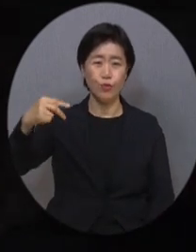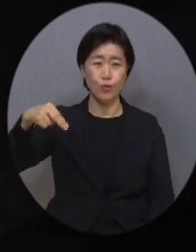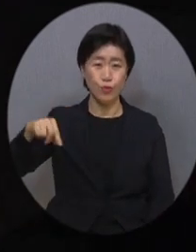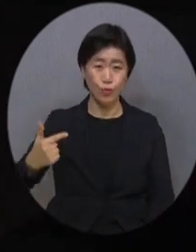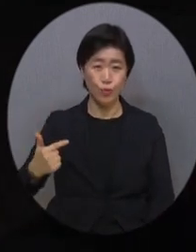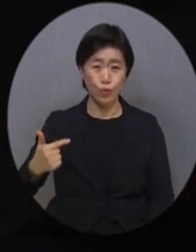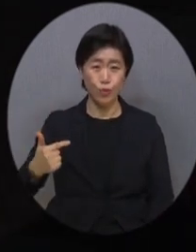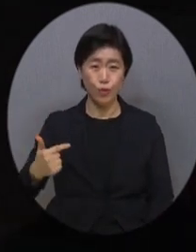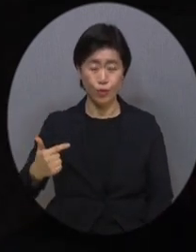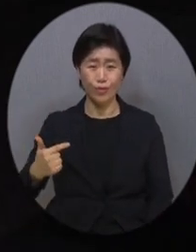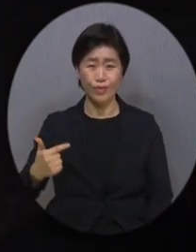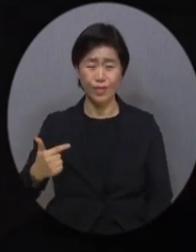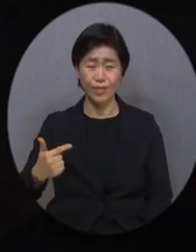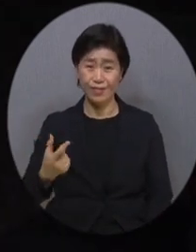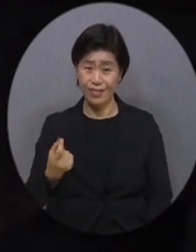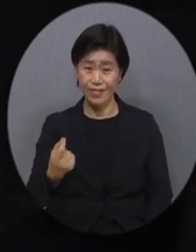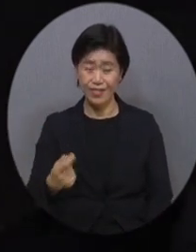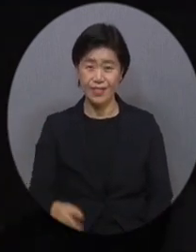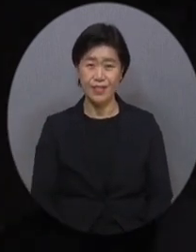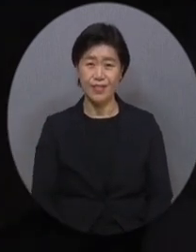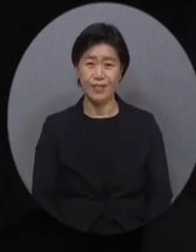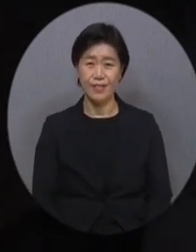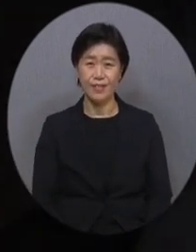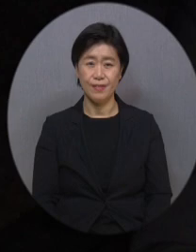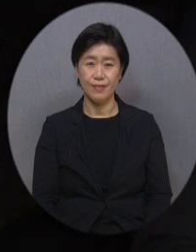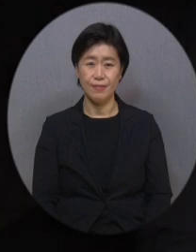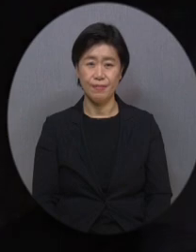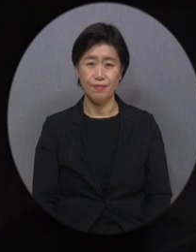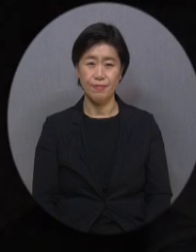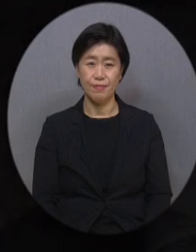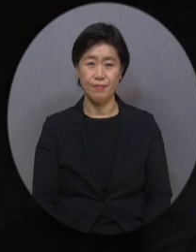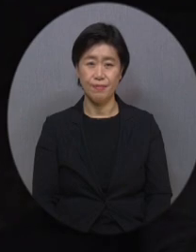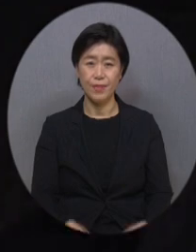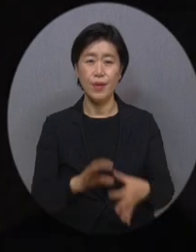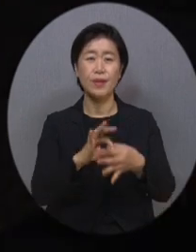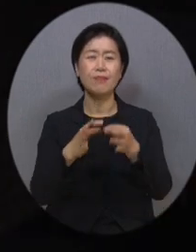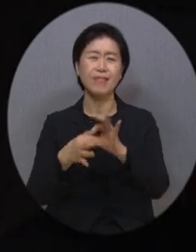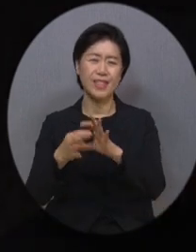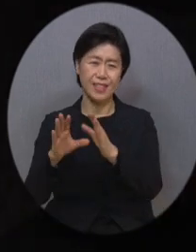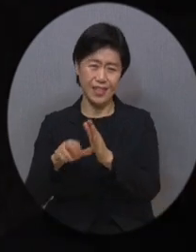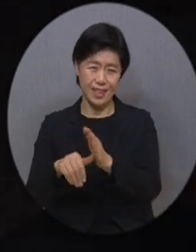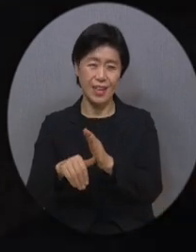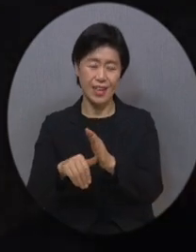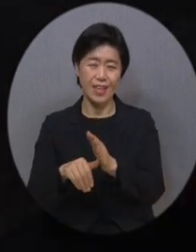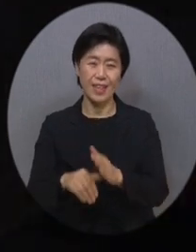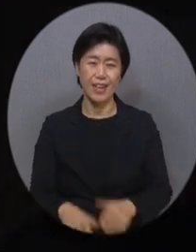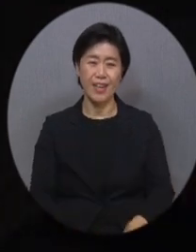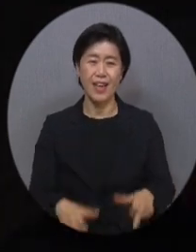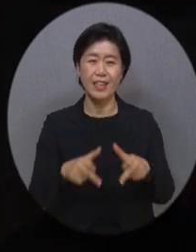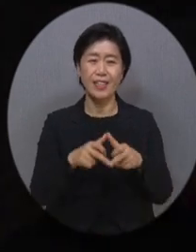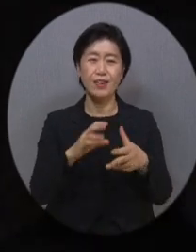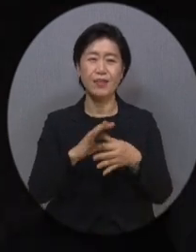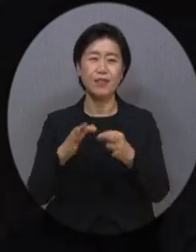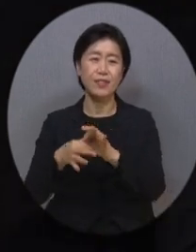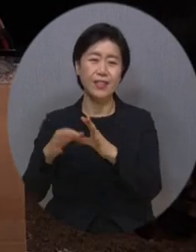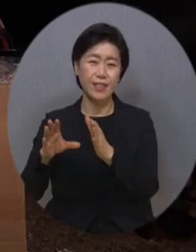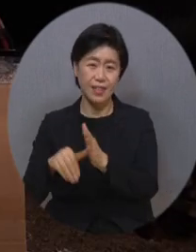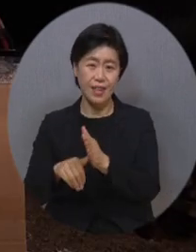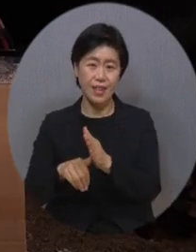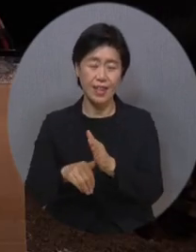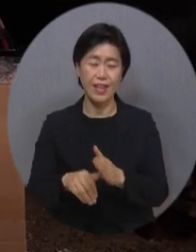김뚱뚱이? 김뚱뚱. 김뚱뚱 올림픽 때 패럴림픽. 아, 올림픽 때 김뚱뚱이 나랑 닮았다고? 재수